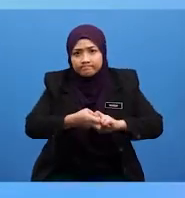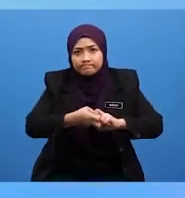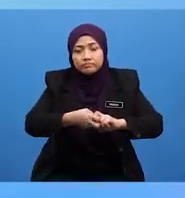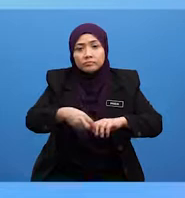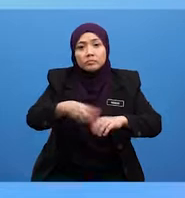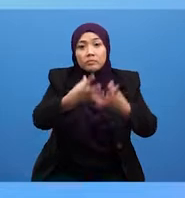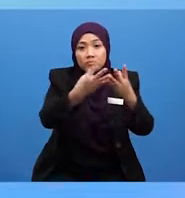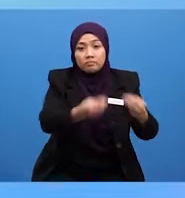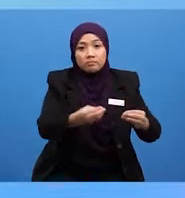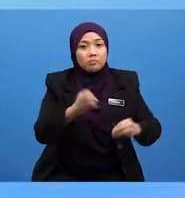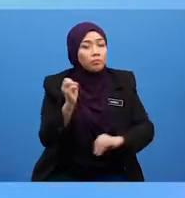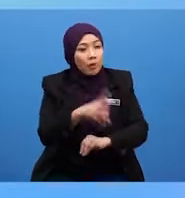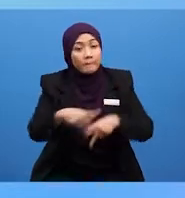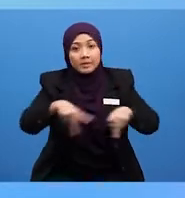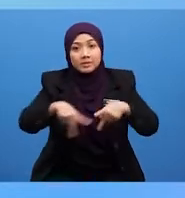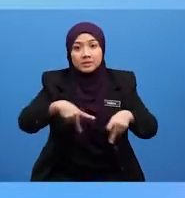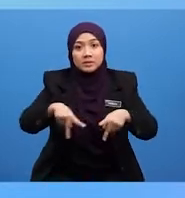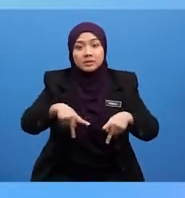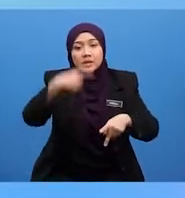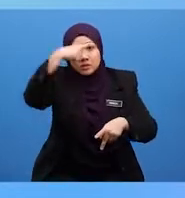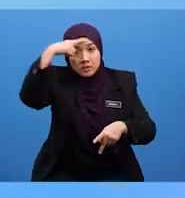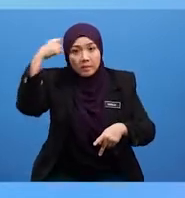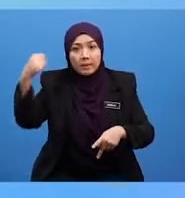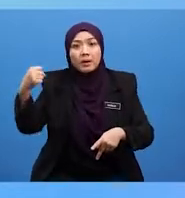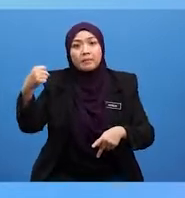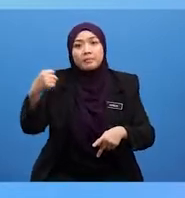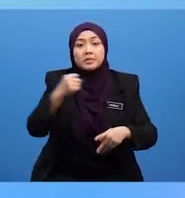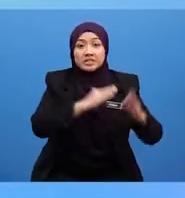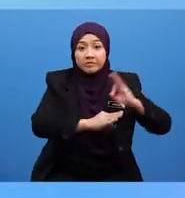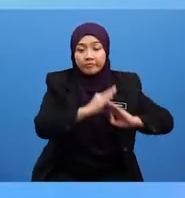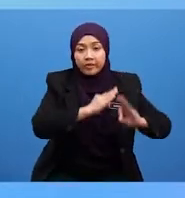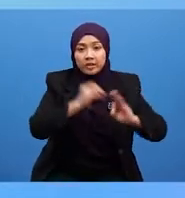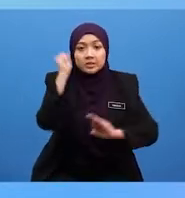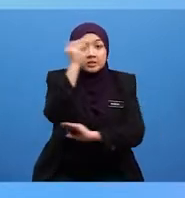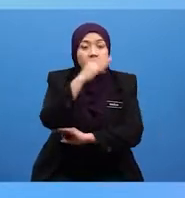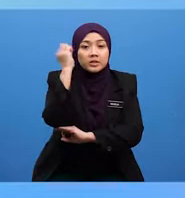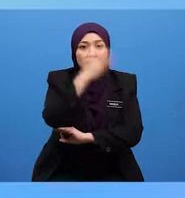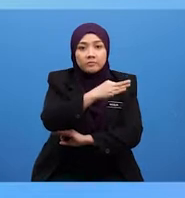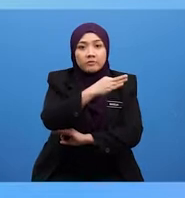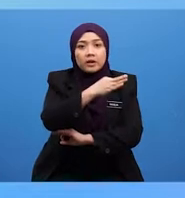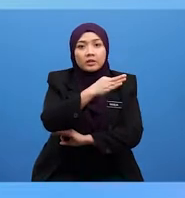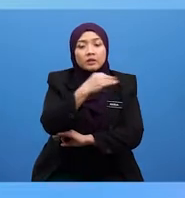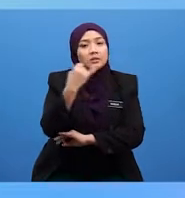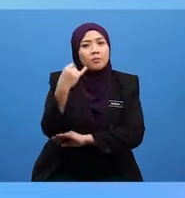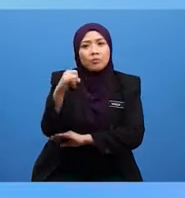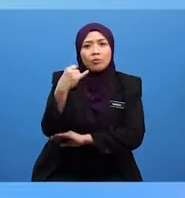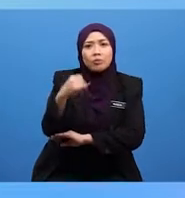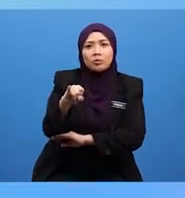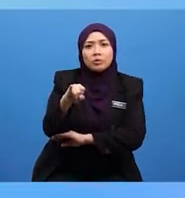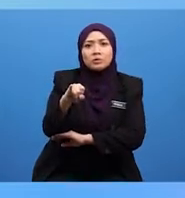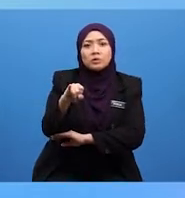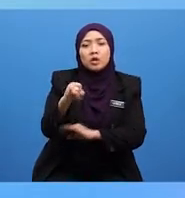disebabkan oleh sifatnya yang tidak terbiodegradasi. Apakah yang dimaksudkan dengan